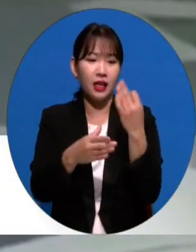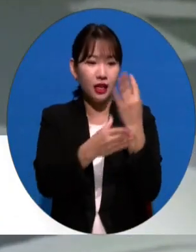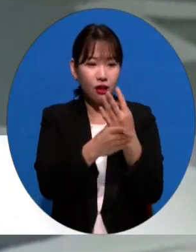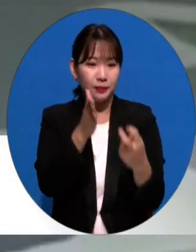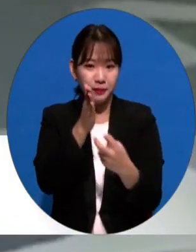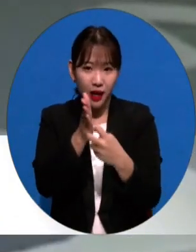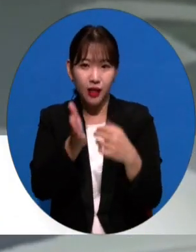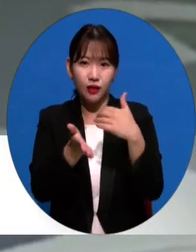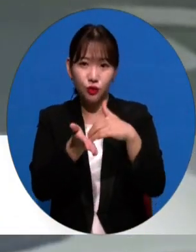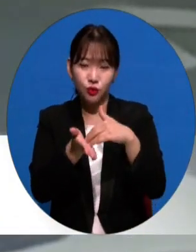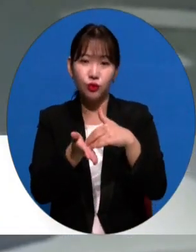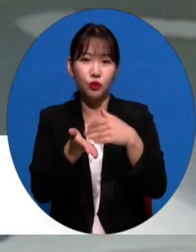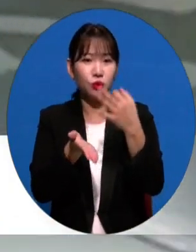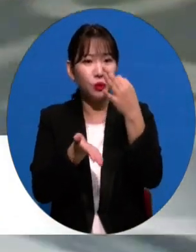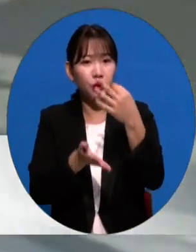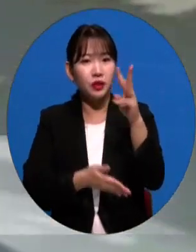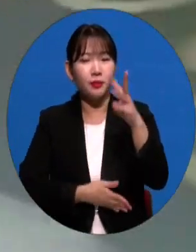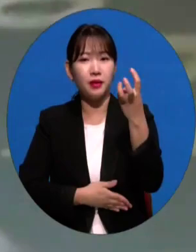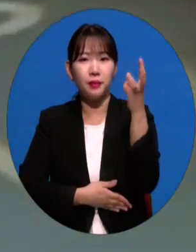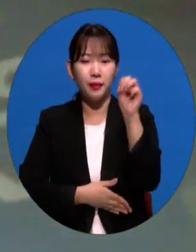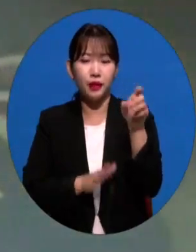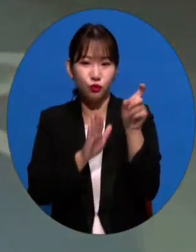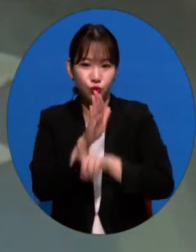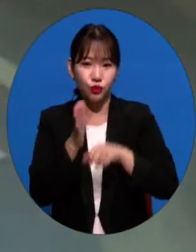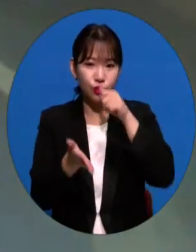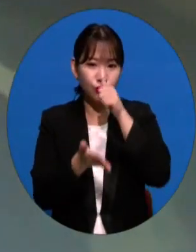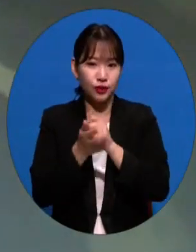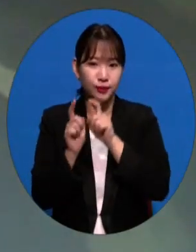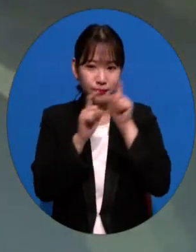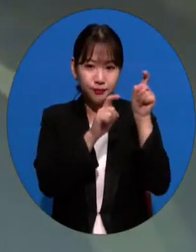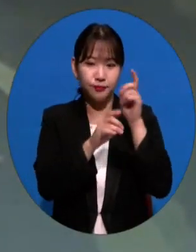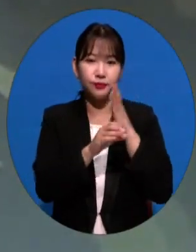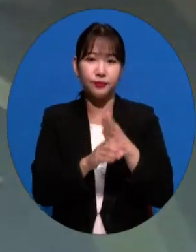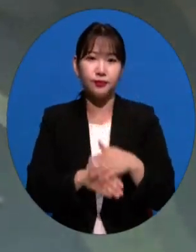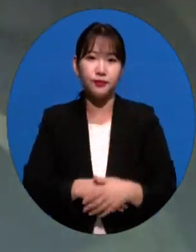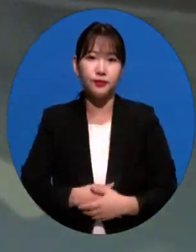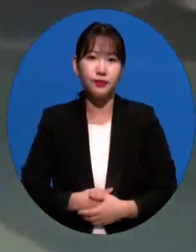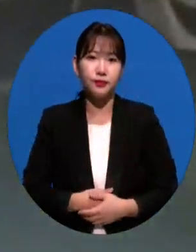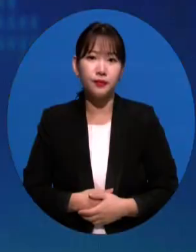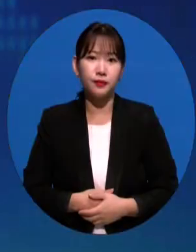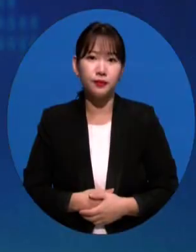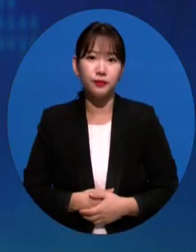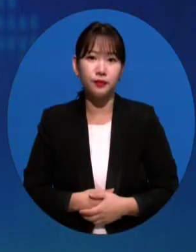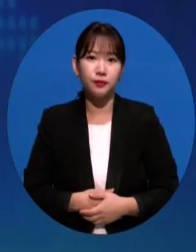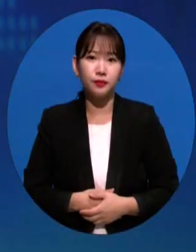현금과 상품권 등 330만 원을 훔친 혐의를 받고 있습니다.